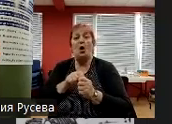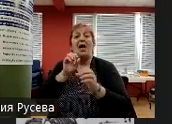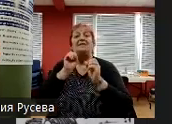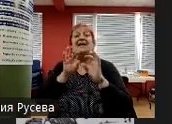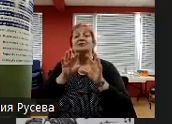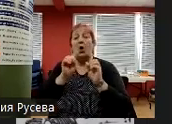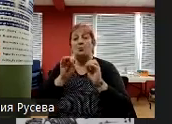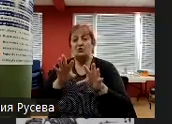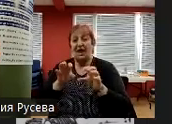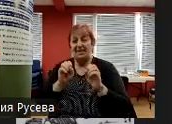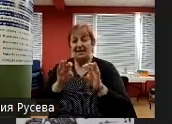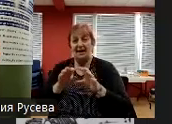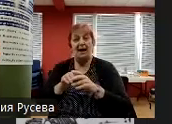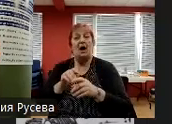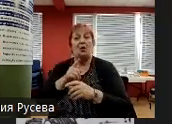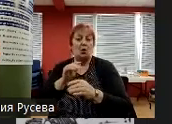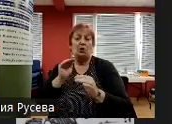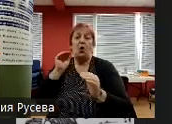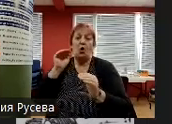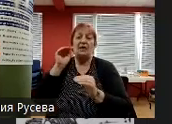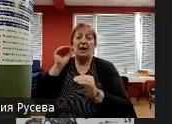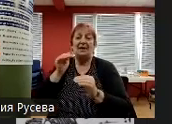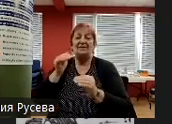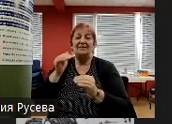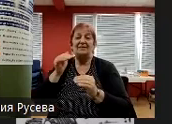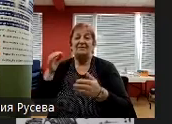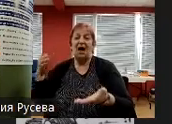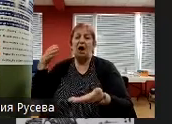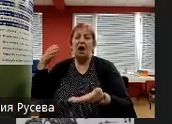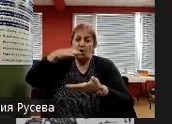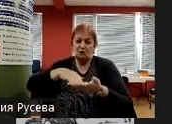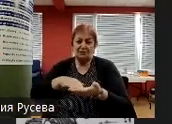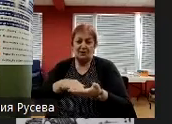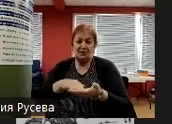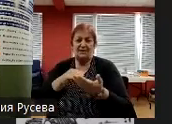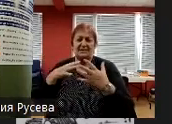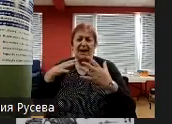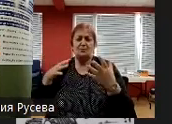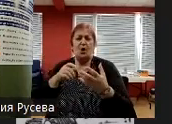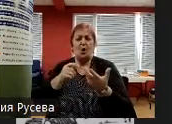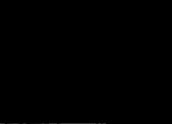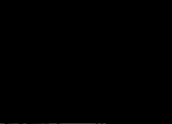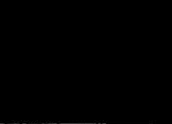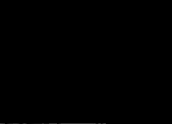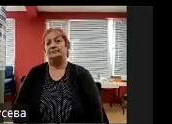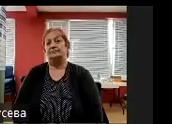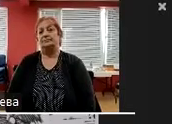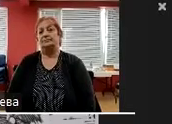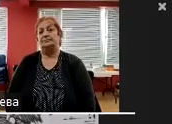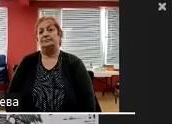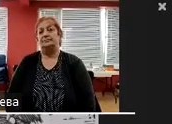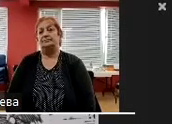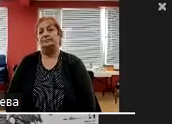съобщения, които да бъдат достъпни за максимален брой хора. Our